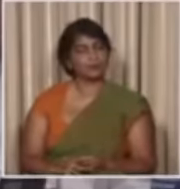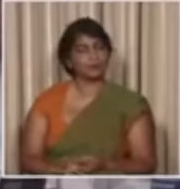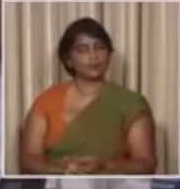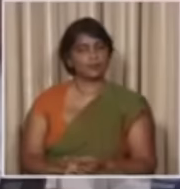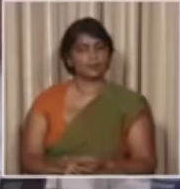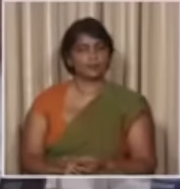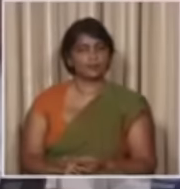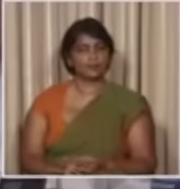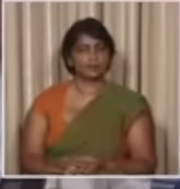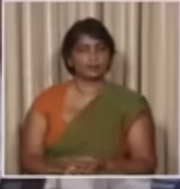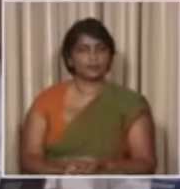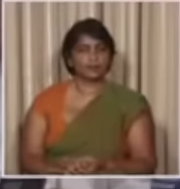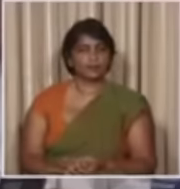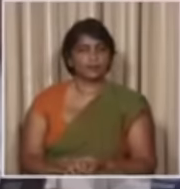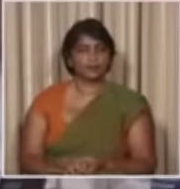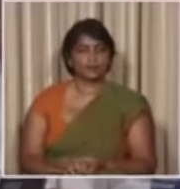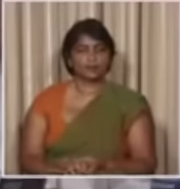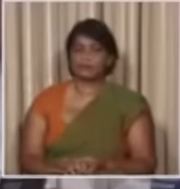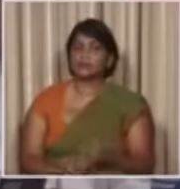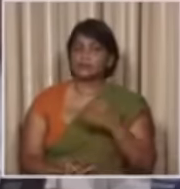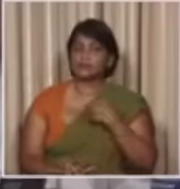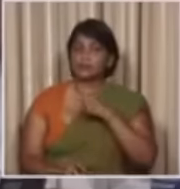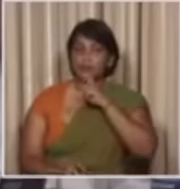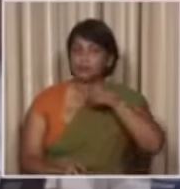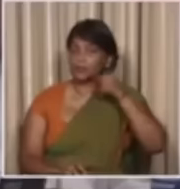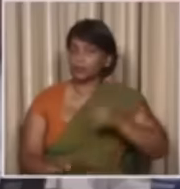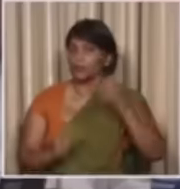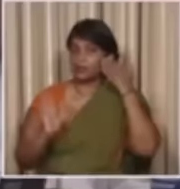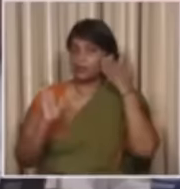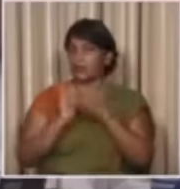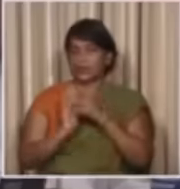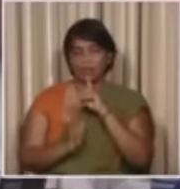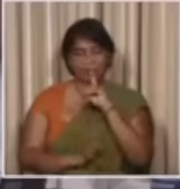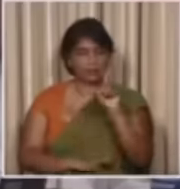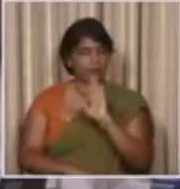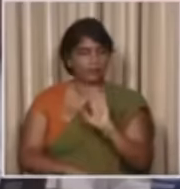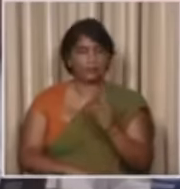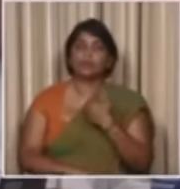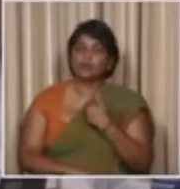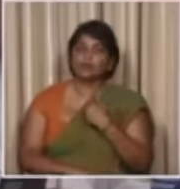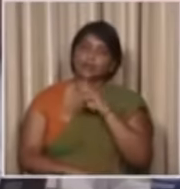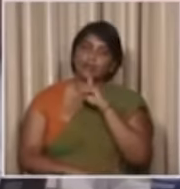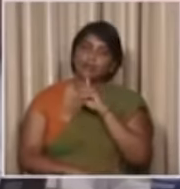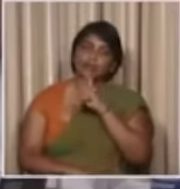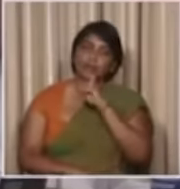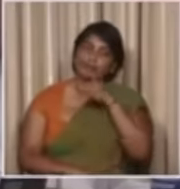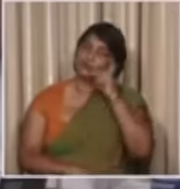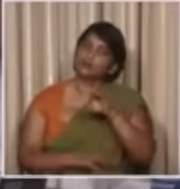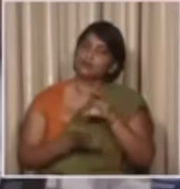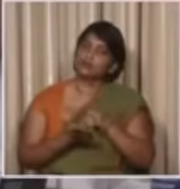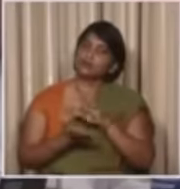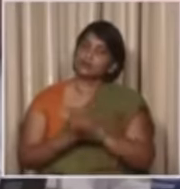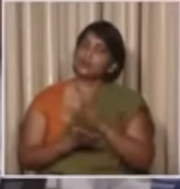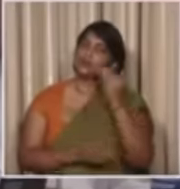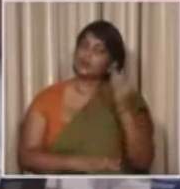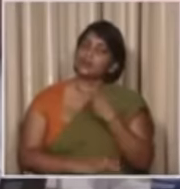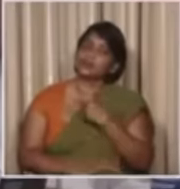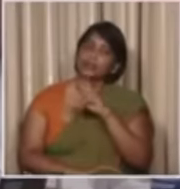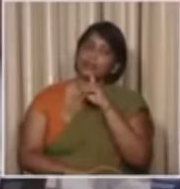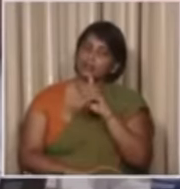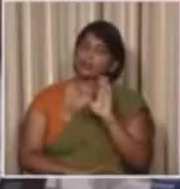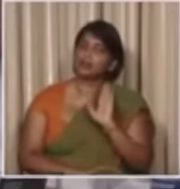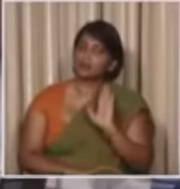by parliament to courts. අපි නඩු තීන්දුව ගැන අපි කතා කරන්නේ නැහැ. අපි කිව්වේ නඩු තීන්දුවක් දෙන්න ඉක්මනට. ඒතරයි අපි කිව්වේ.